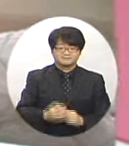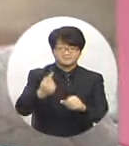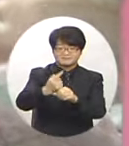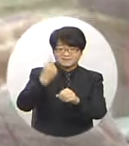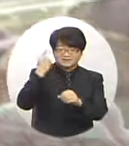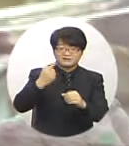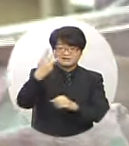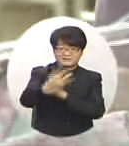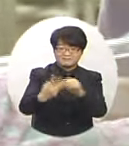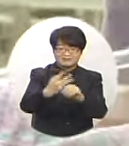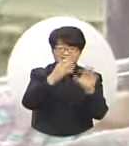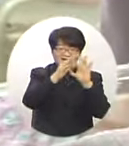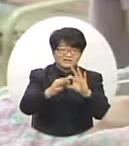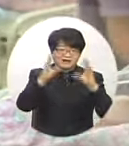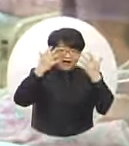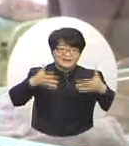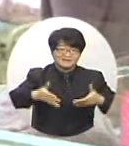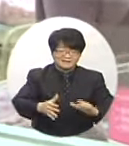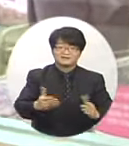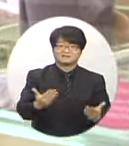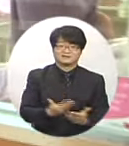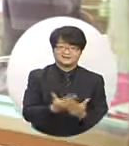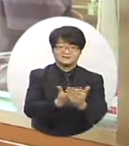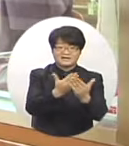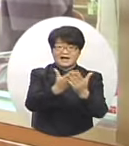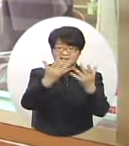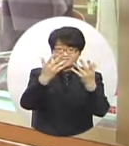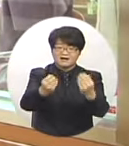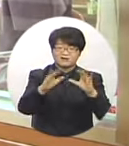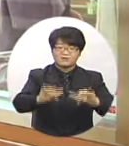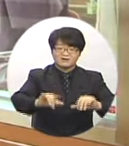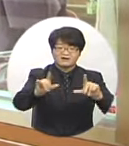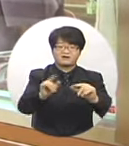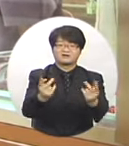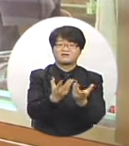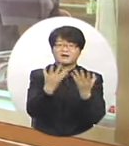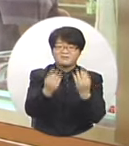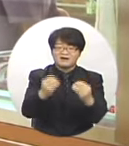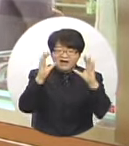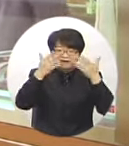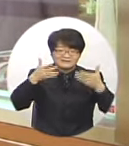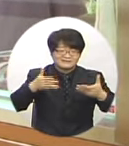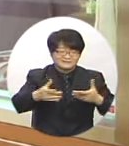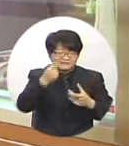지난해까지 3년 연속 출생아 수 증가세를 이어온 부산시가 올해는 또 얼마나 많은